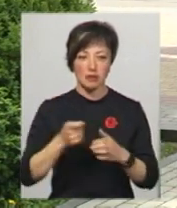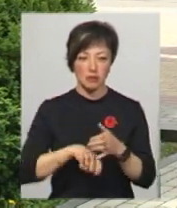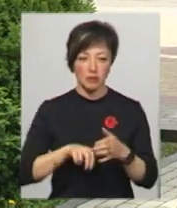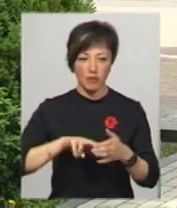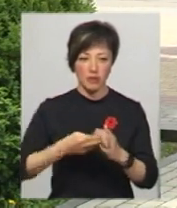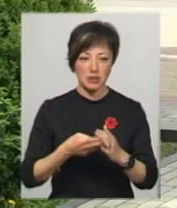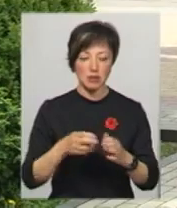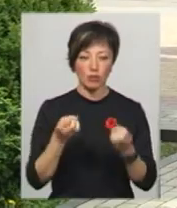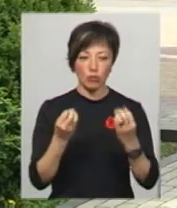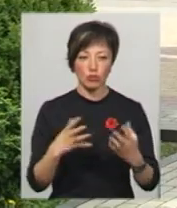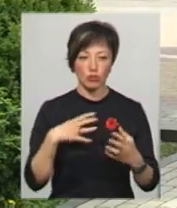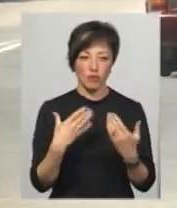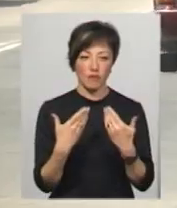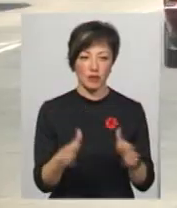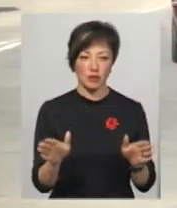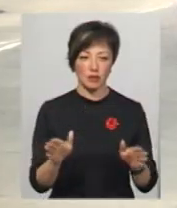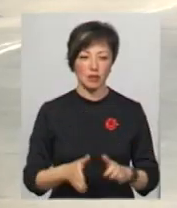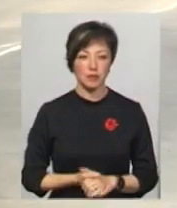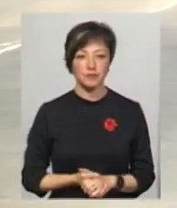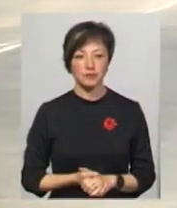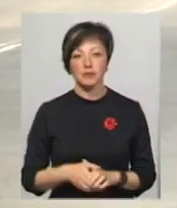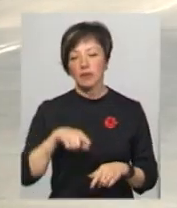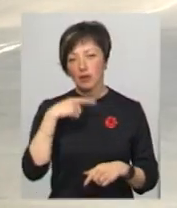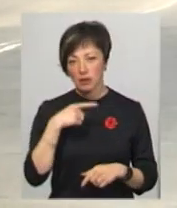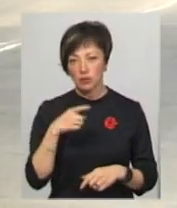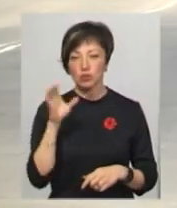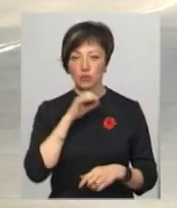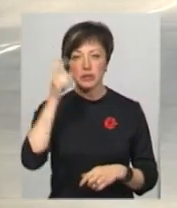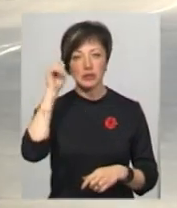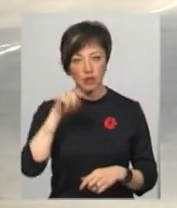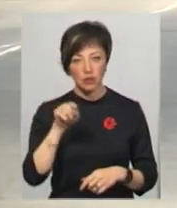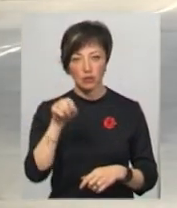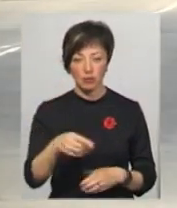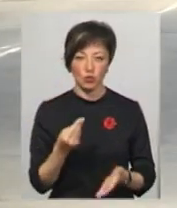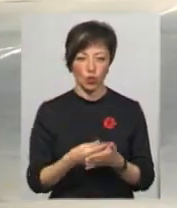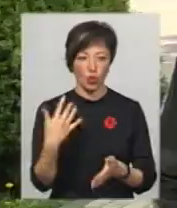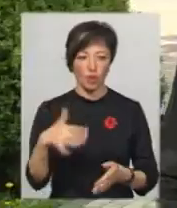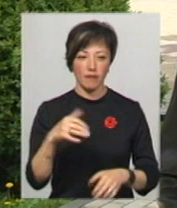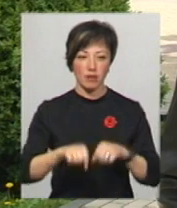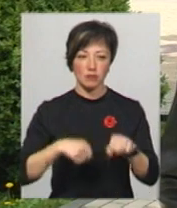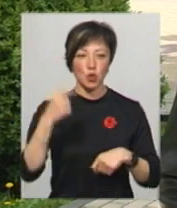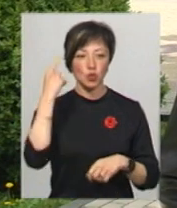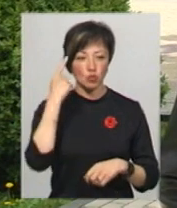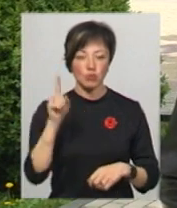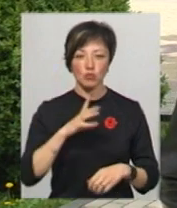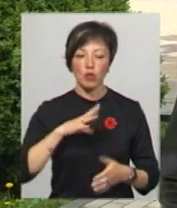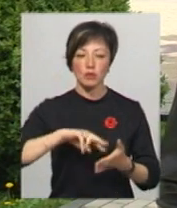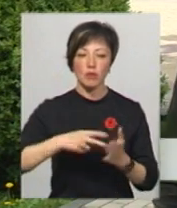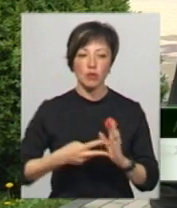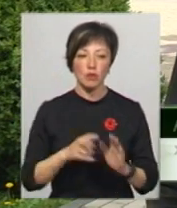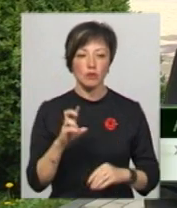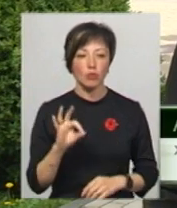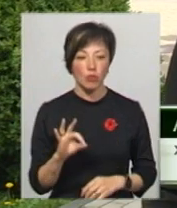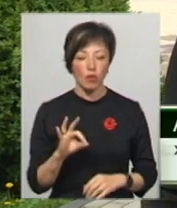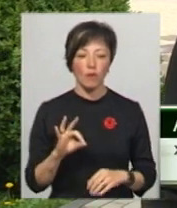врізний. Він просто був відкритий. Андрій Журба переконаний, злодії знали, що у нього дорогий велосипед. Думаю, що було сплановано, тому